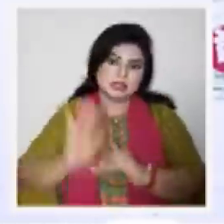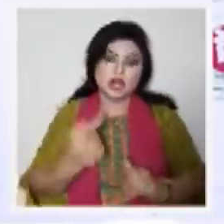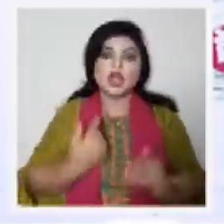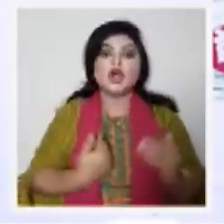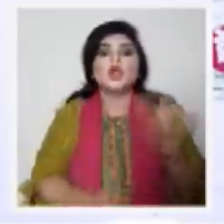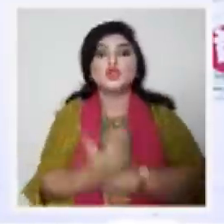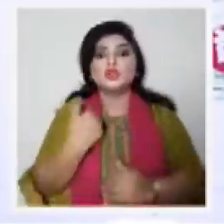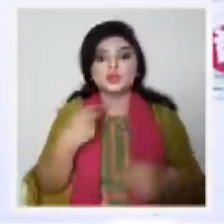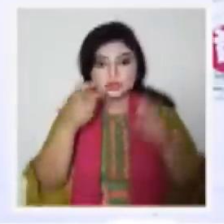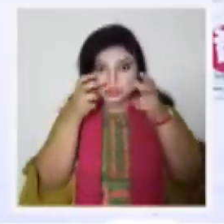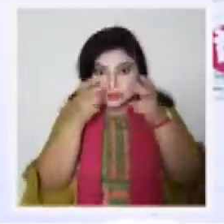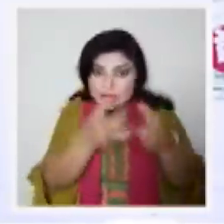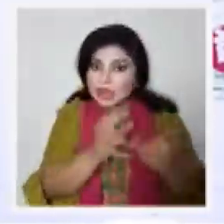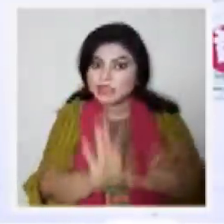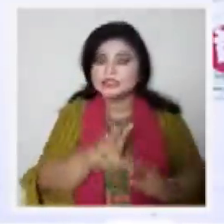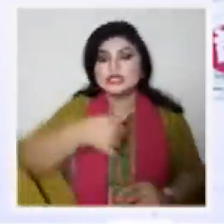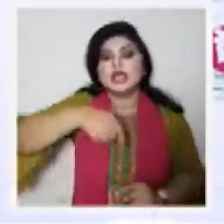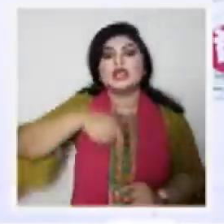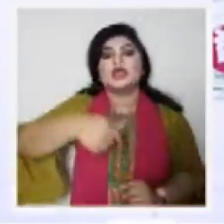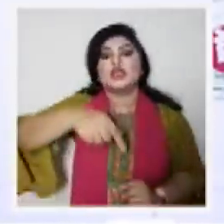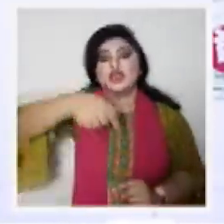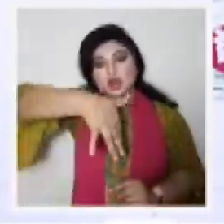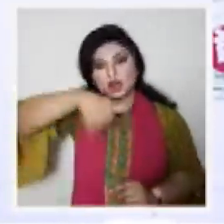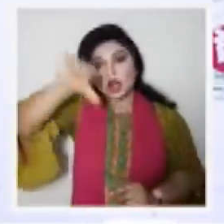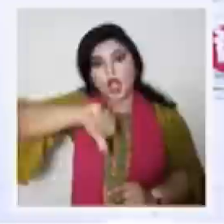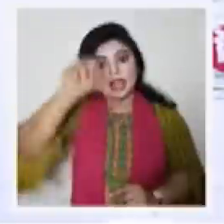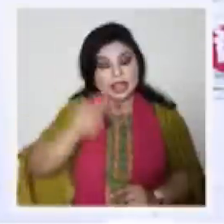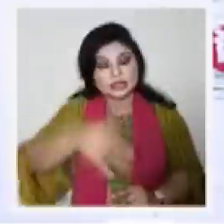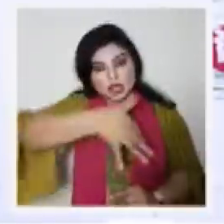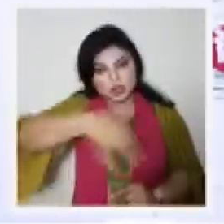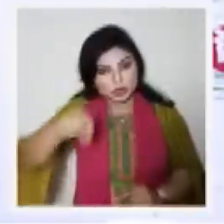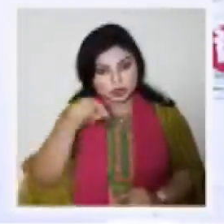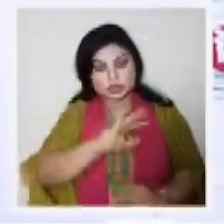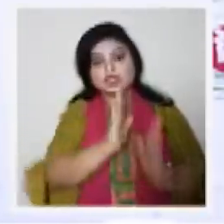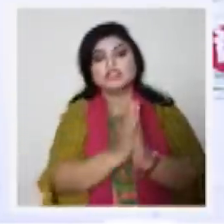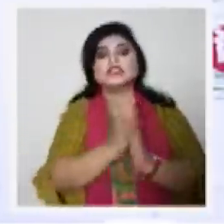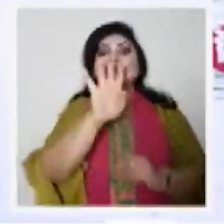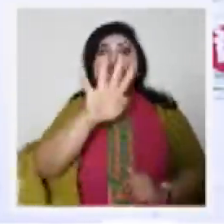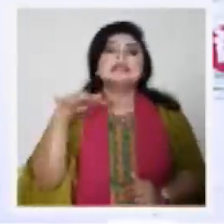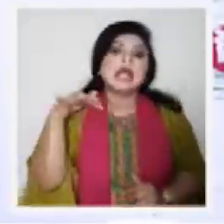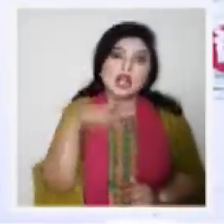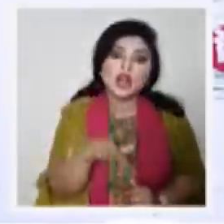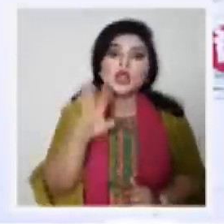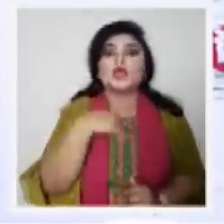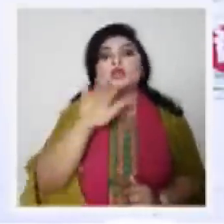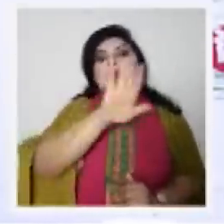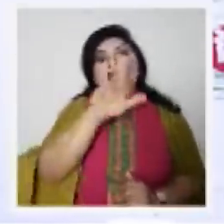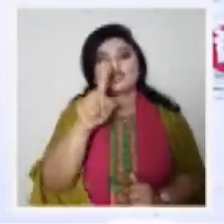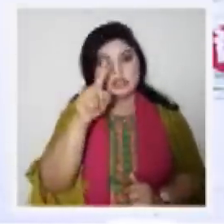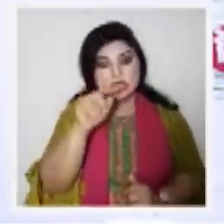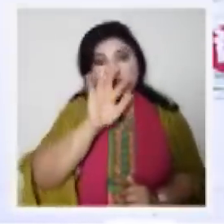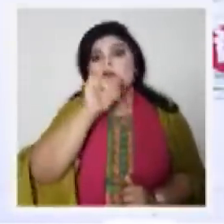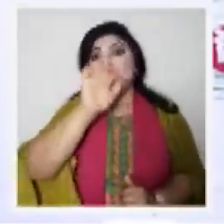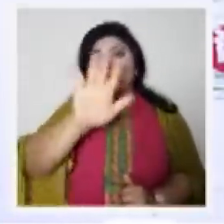আছেন 19,202 জন। 24 ঘন্টায় কোয়ারেন্টাইনে যুক্ত হয়েছেন 1,709 জন। এ পর্যন্ত